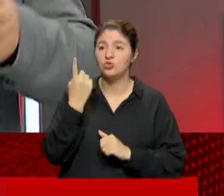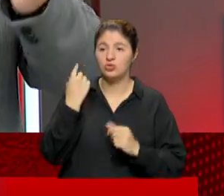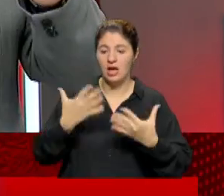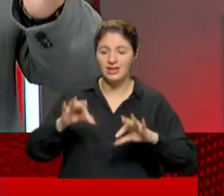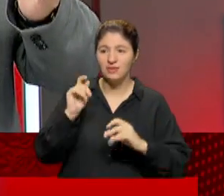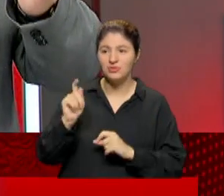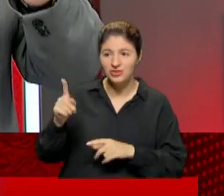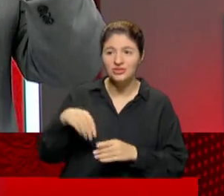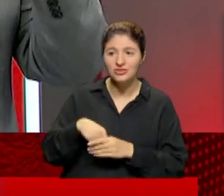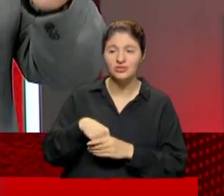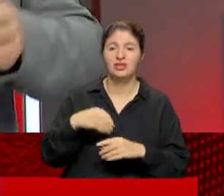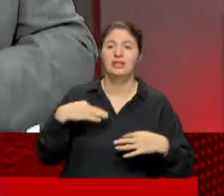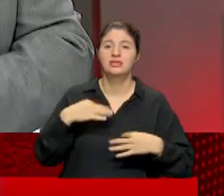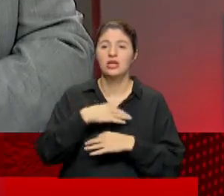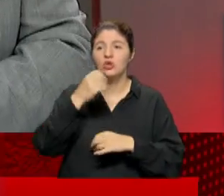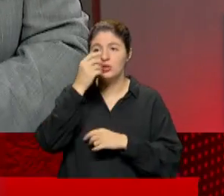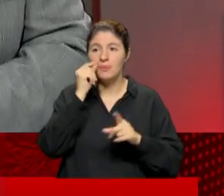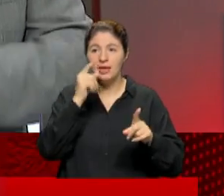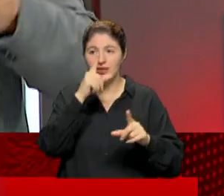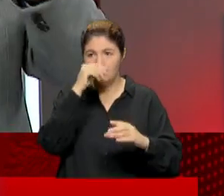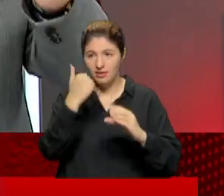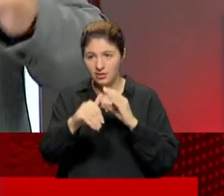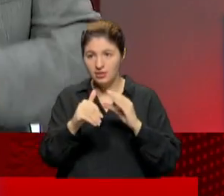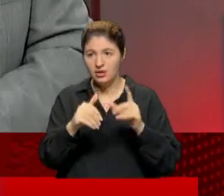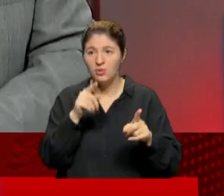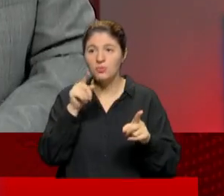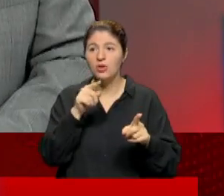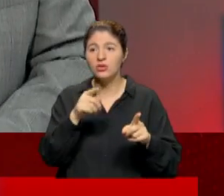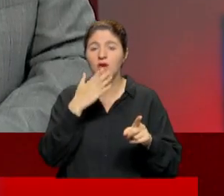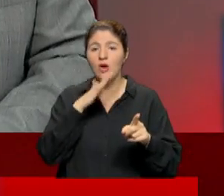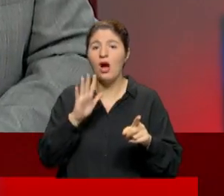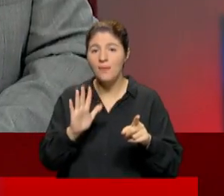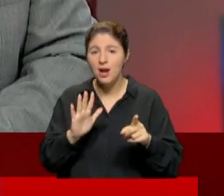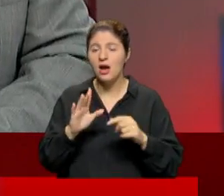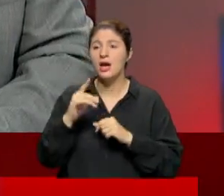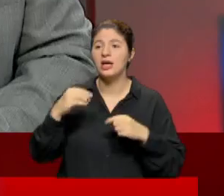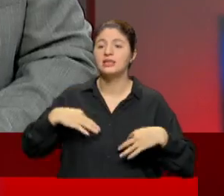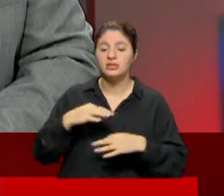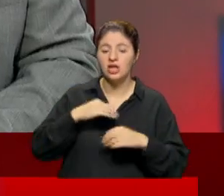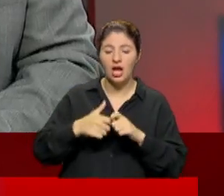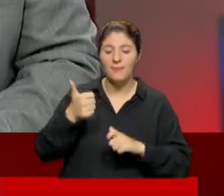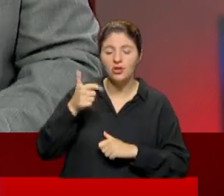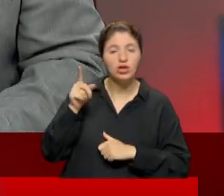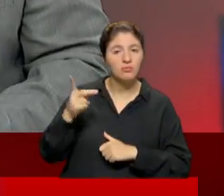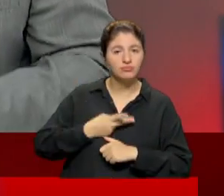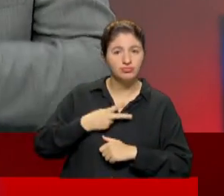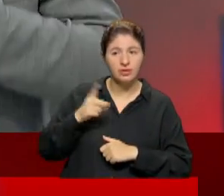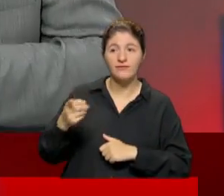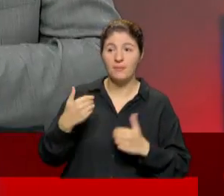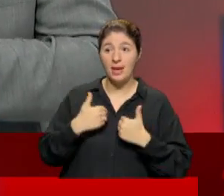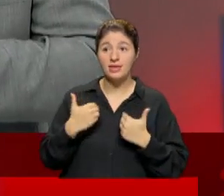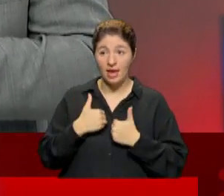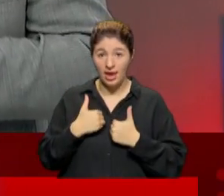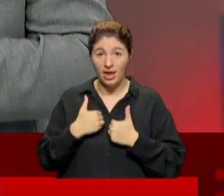hazırlandığı için Sayın Gültekin Uysal'ın tweeti burada yok ama sayın genel başkanımız Gültekin Uysal ve ben